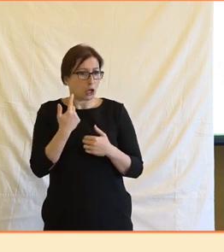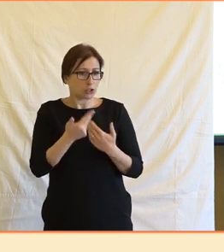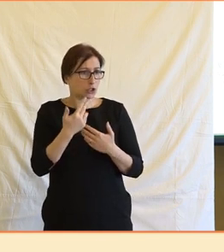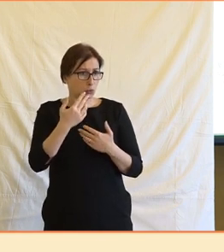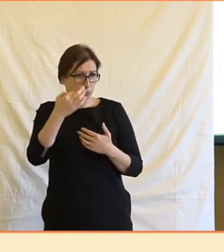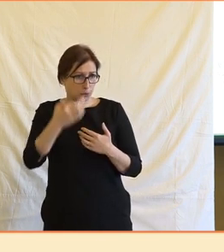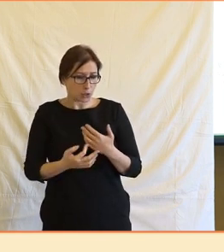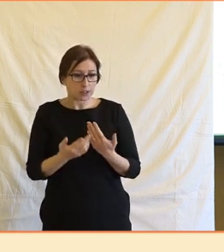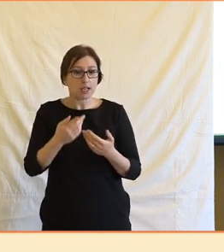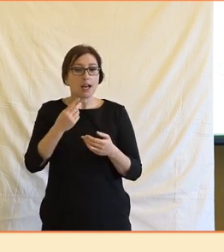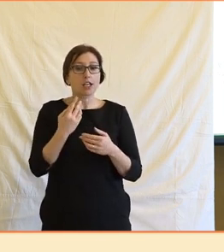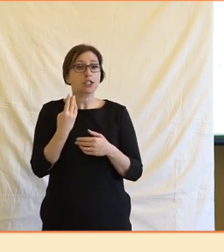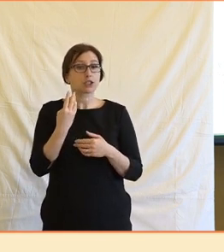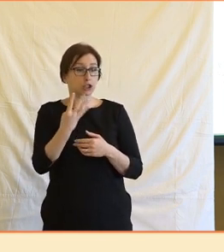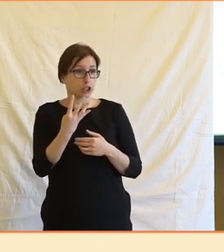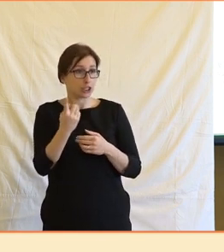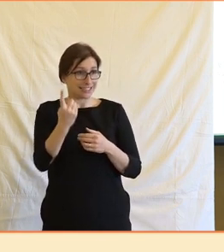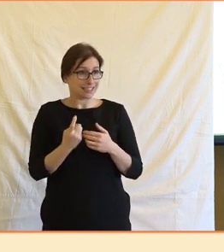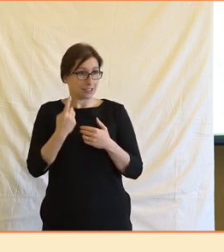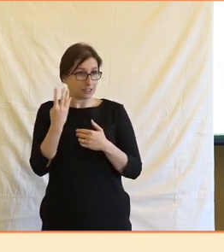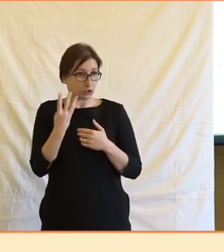více než 4 z 10